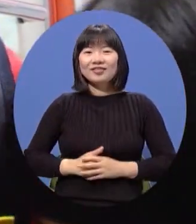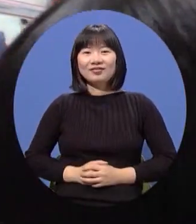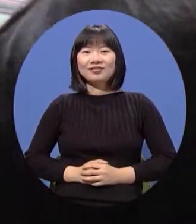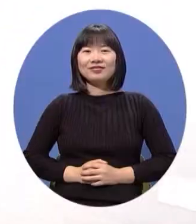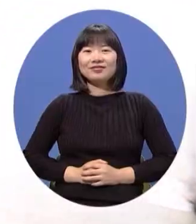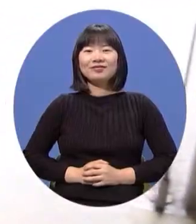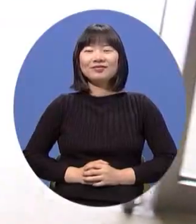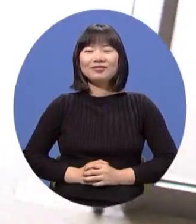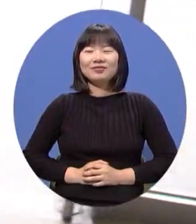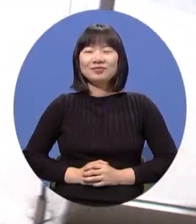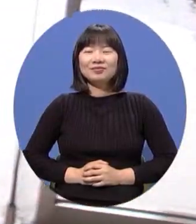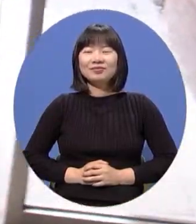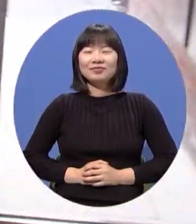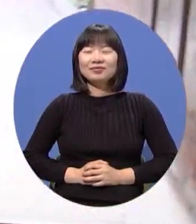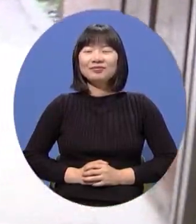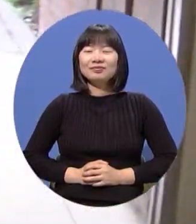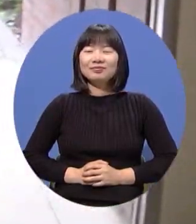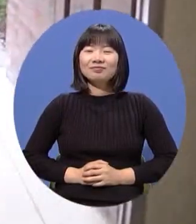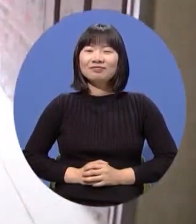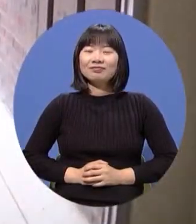안녕히 계세요. 안녕하세요.